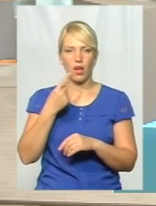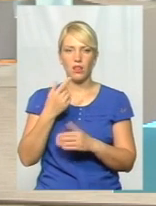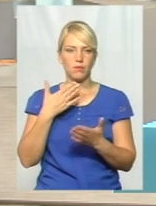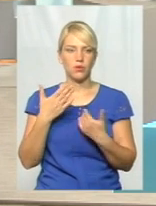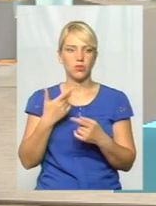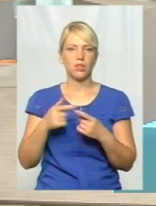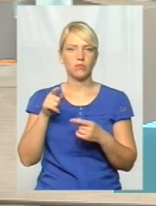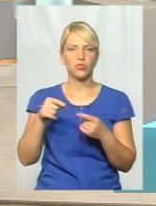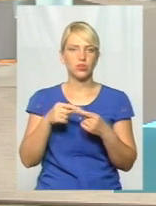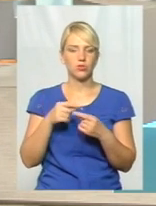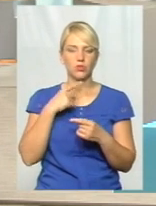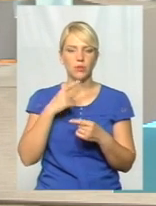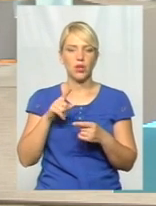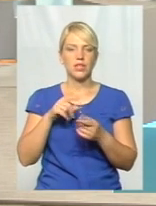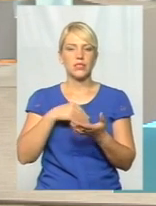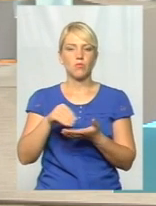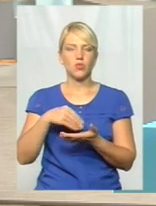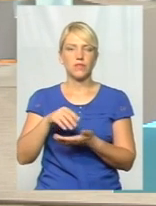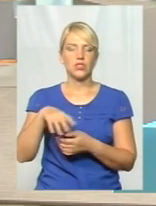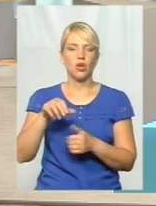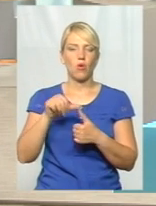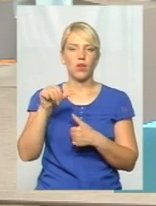всі споживачі, крім населення,